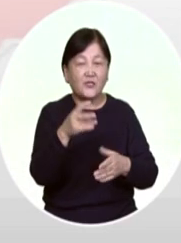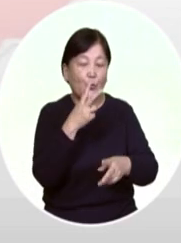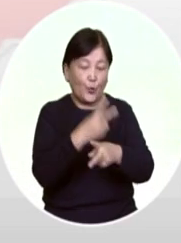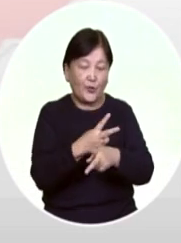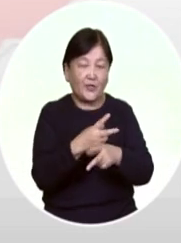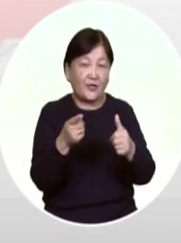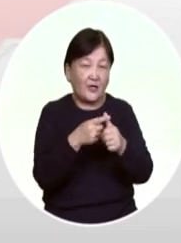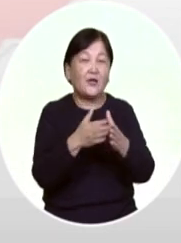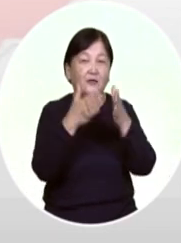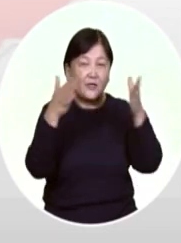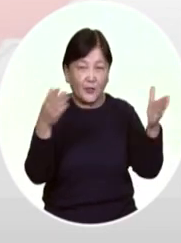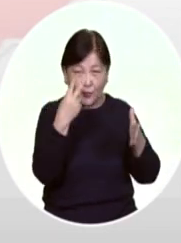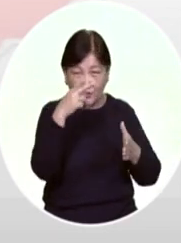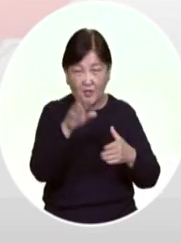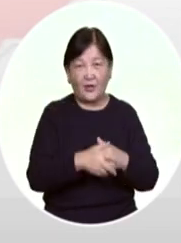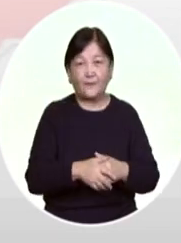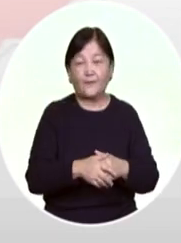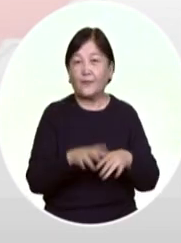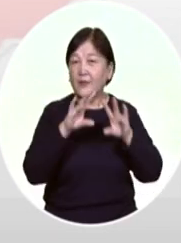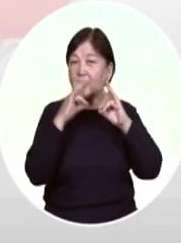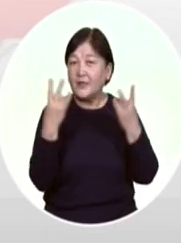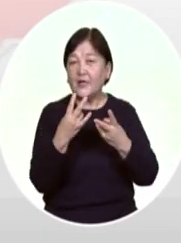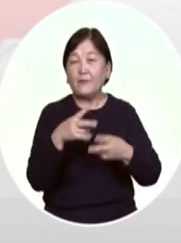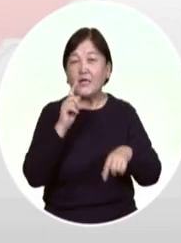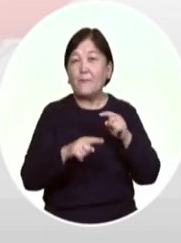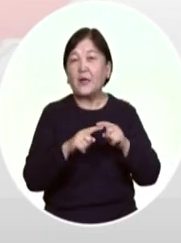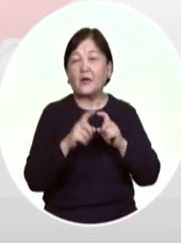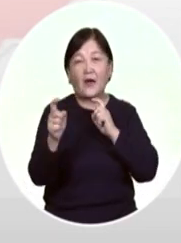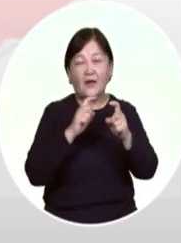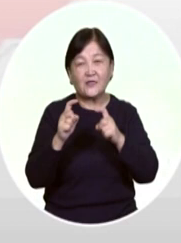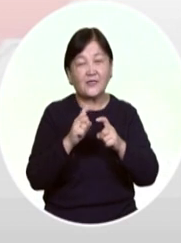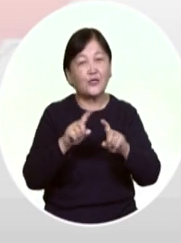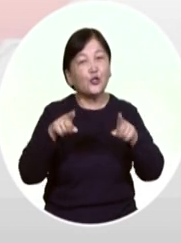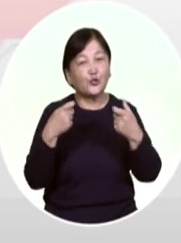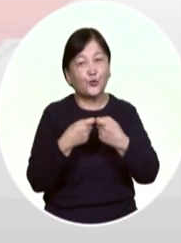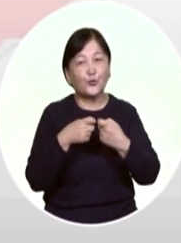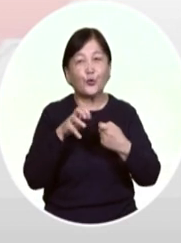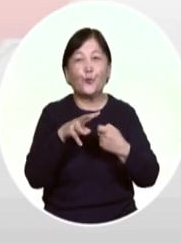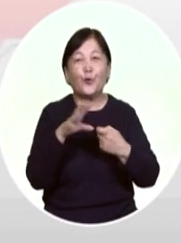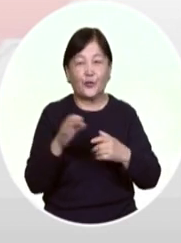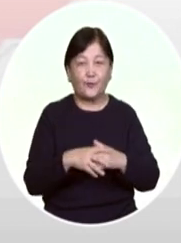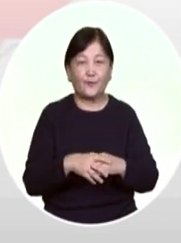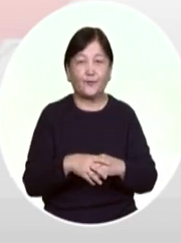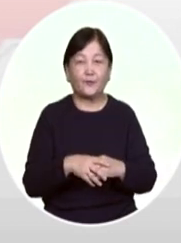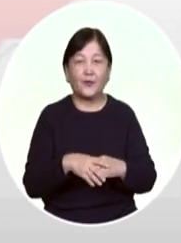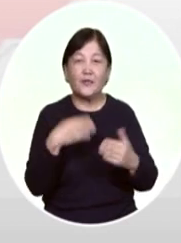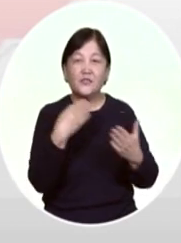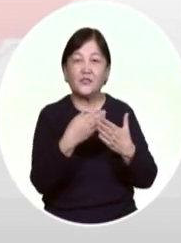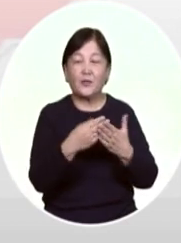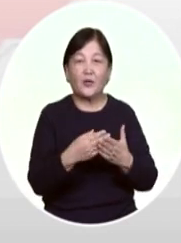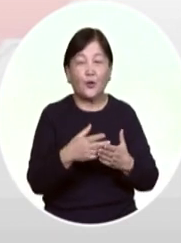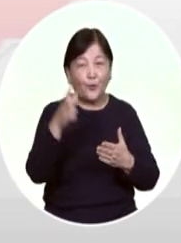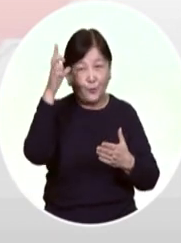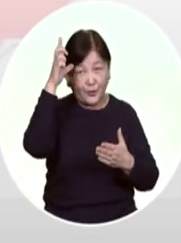харъя. Үндсэн хуулиар нийгмийн ямар харилцааг зохицуулдаг юм бол. За энэ нэг ойлгохын тулд жишээлбэл